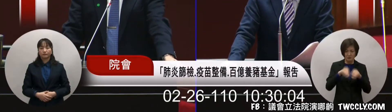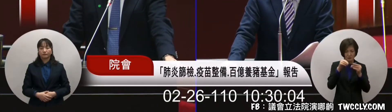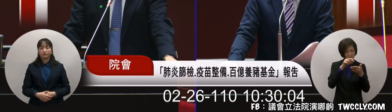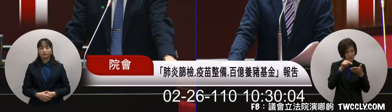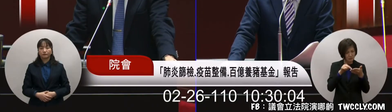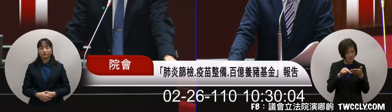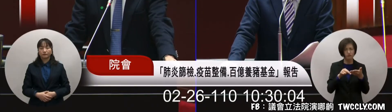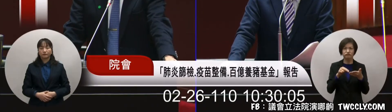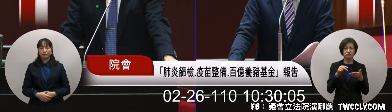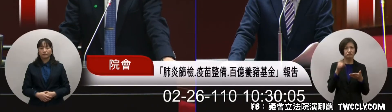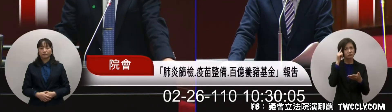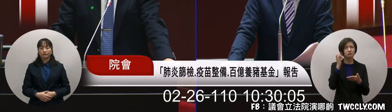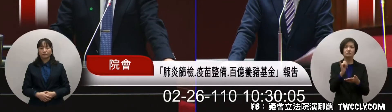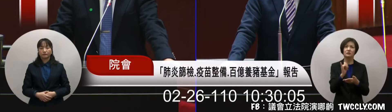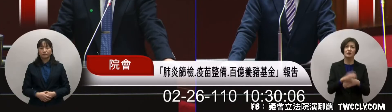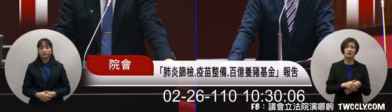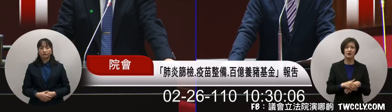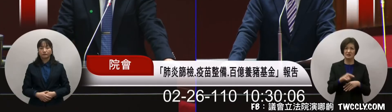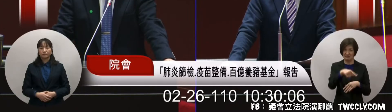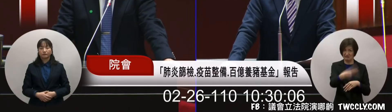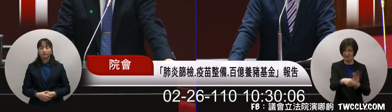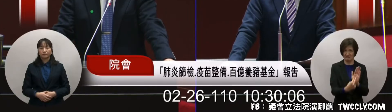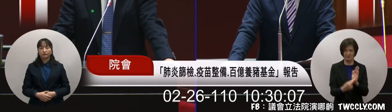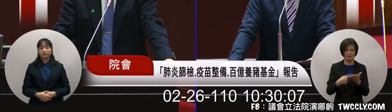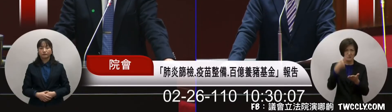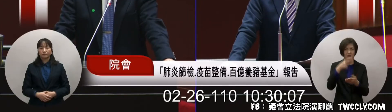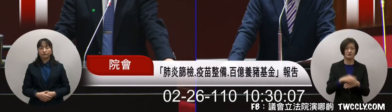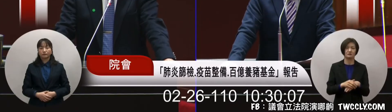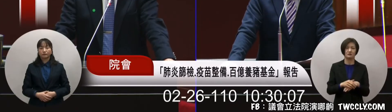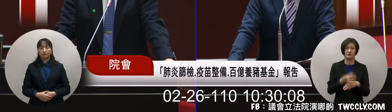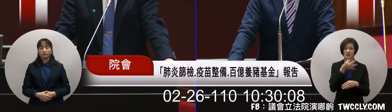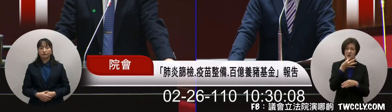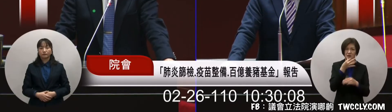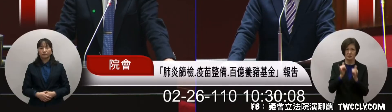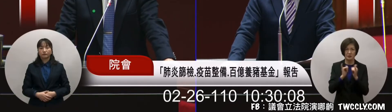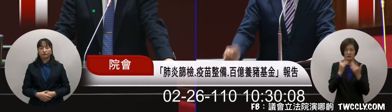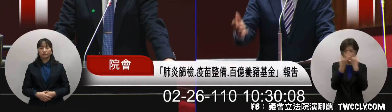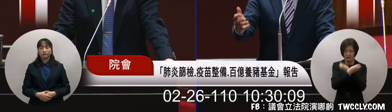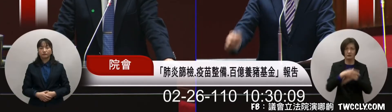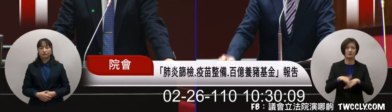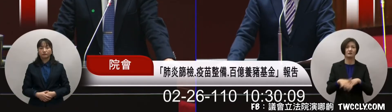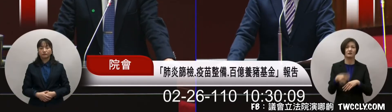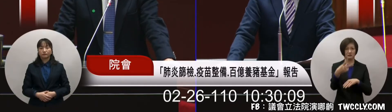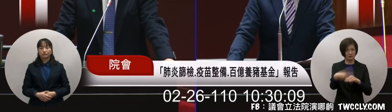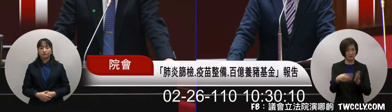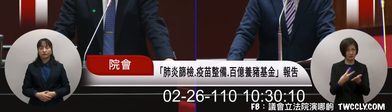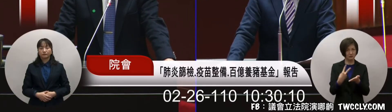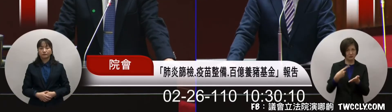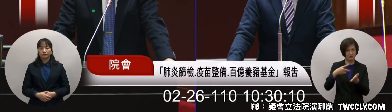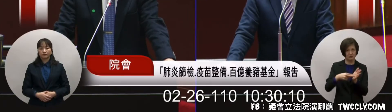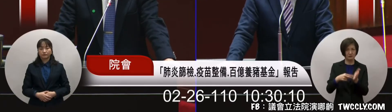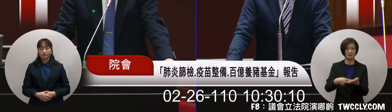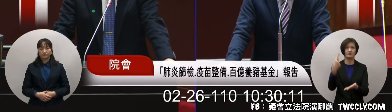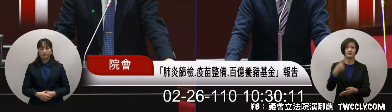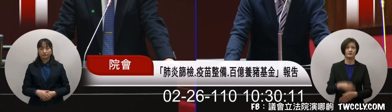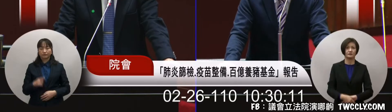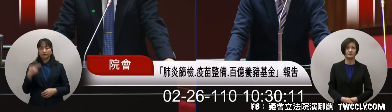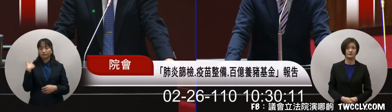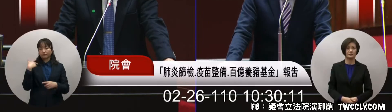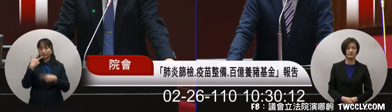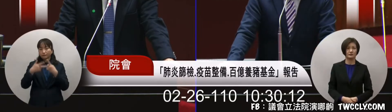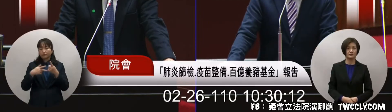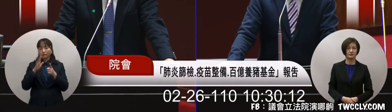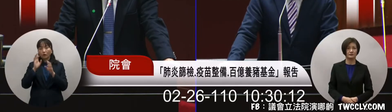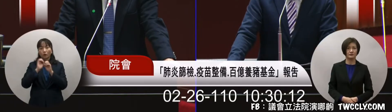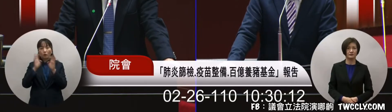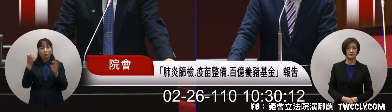要不要再澄清说明一下，以免说以讹传讹下去变成大家真的有疫苗进来还不敢施打，你要不要再说明一下？ 对，那在上个礼拜有传